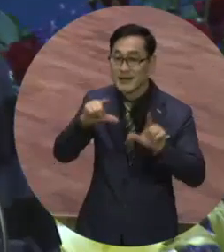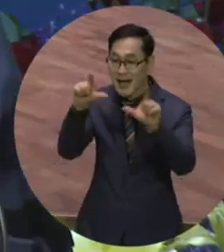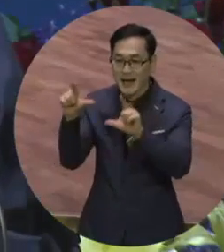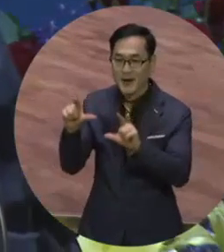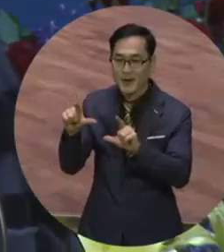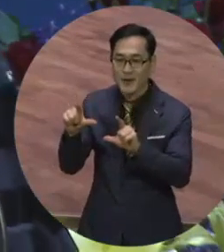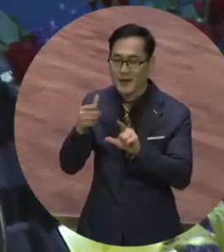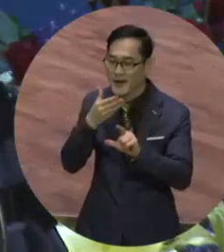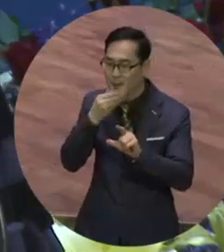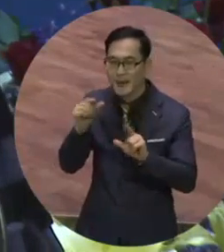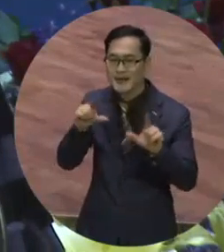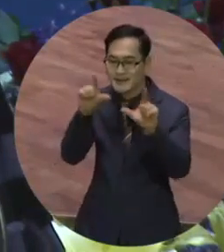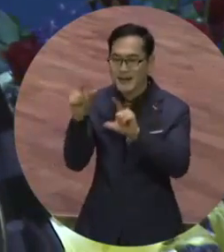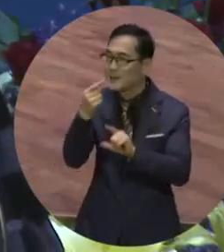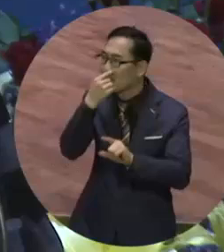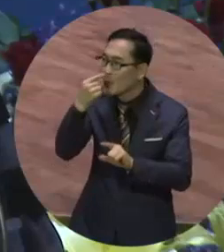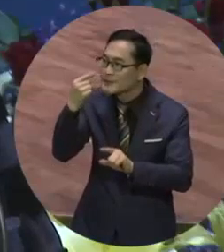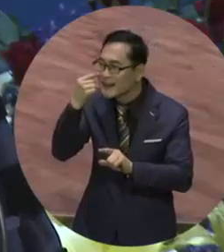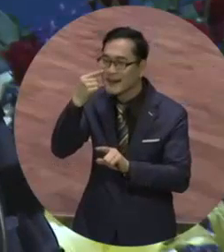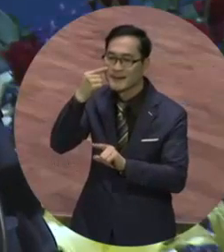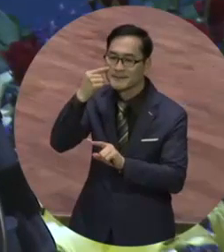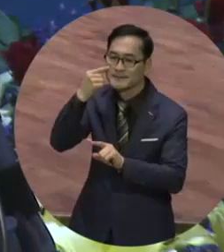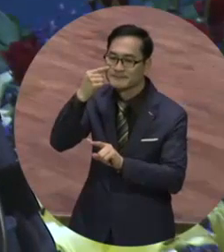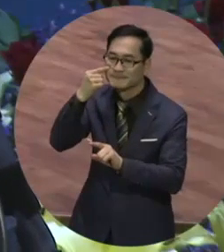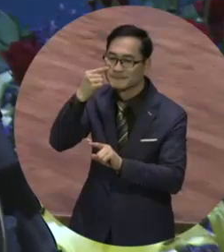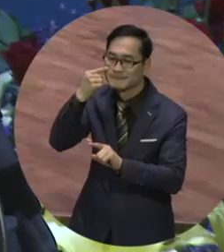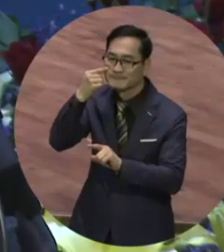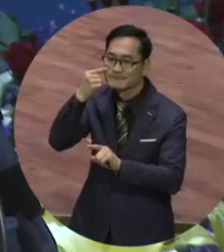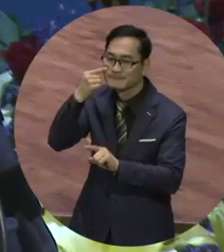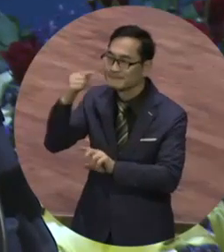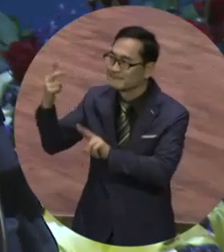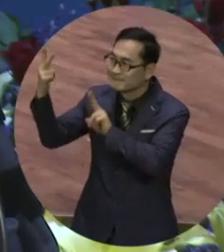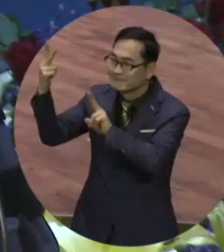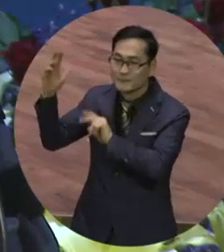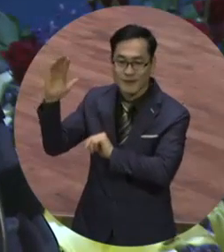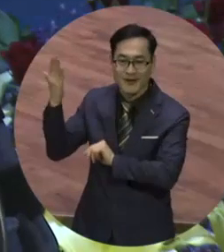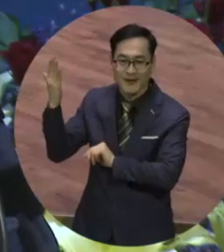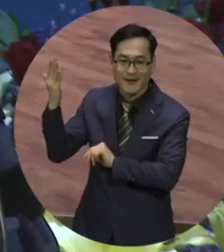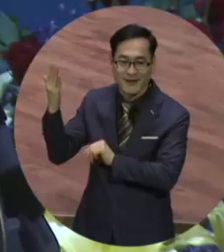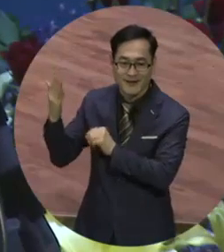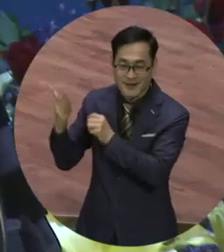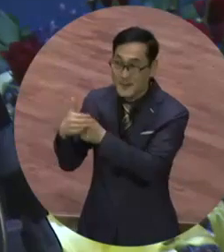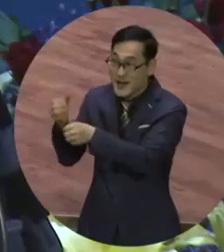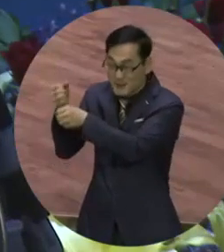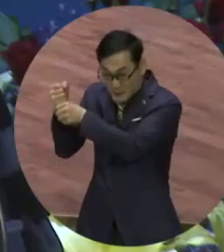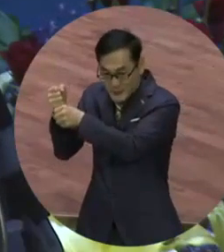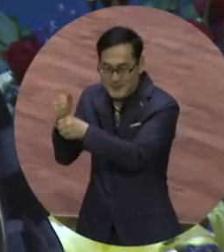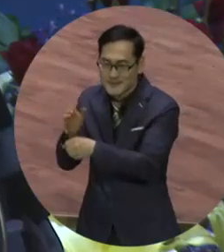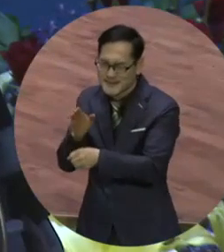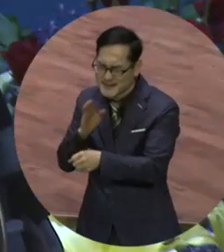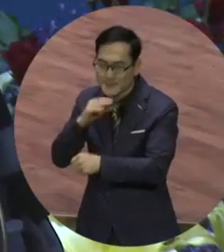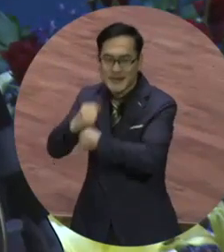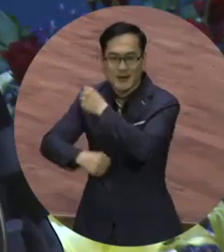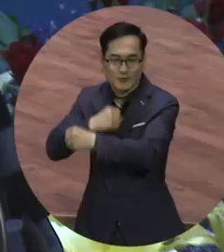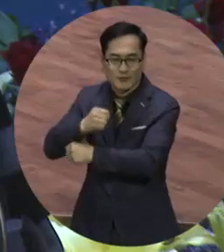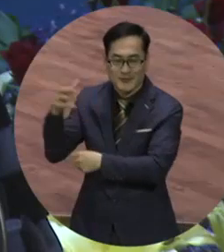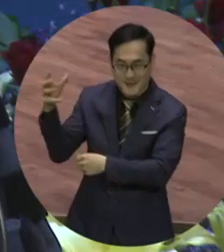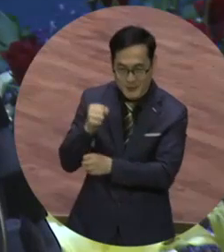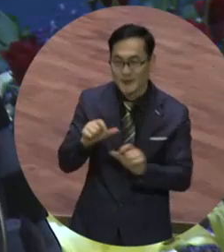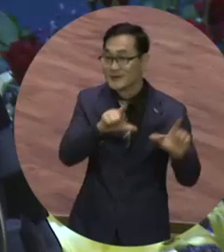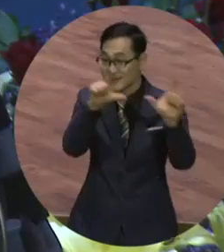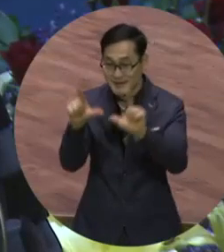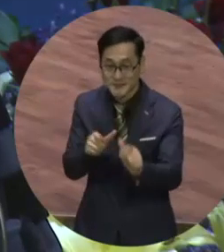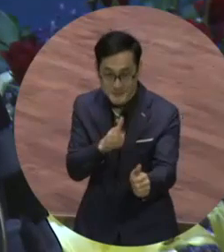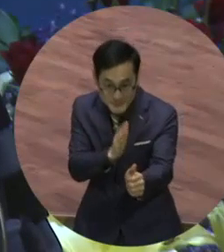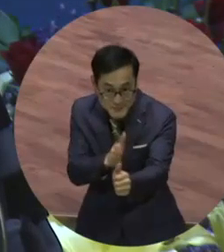존재라는 사실을 여러분 일순간에도 놓치지 마시고 참 자유를 누리시기 바랍니다. 참